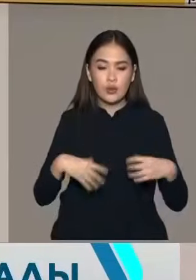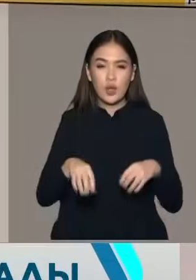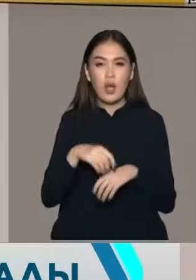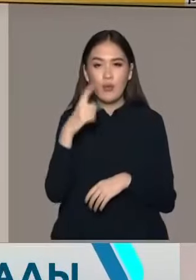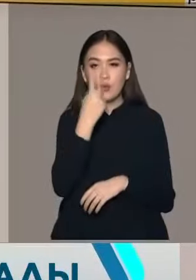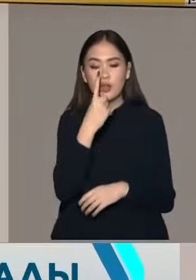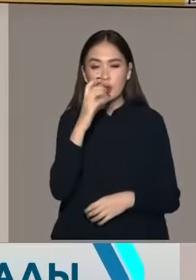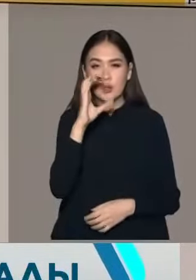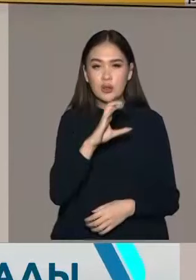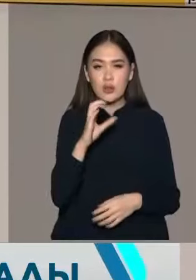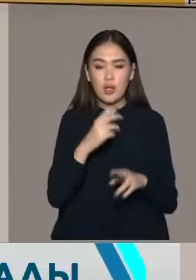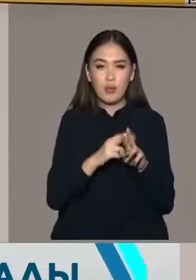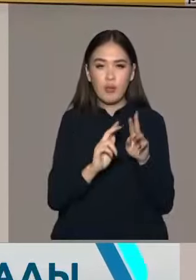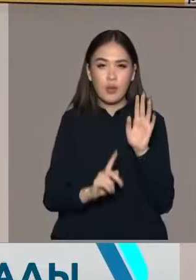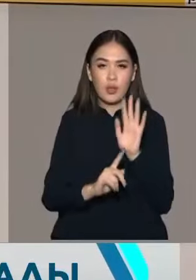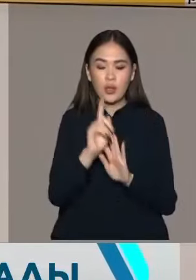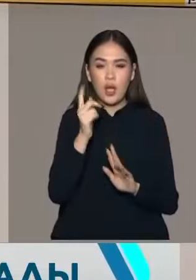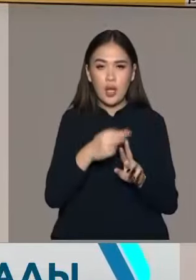бірінші қарашадан бастап